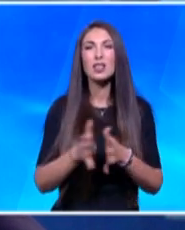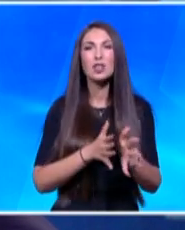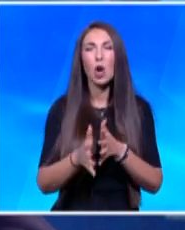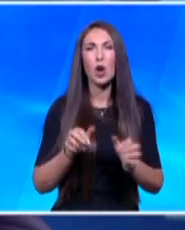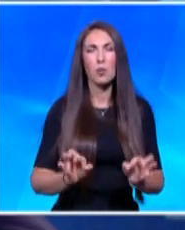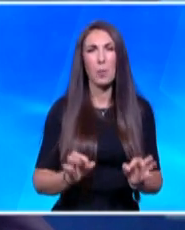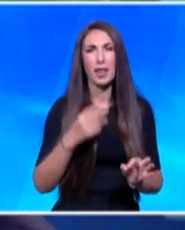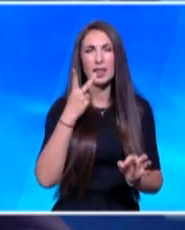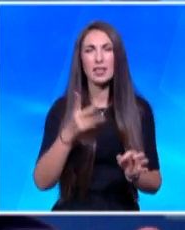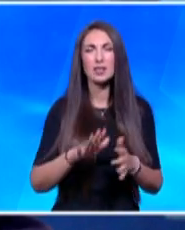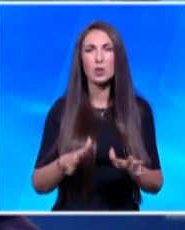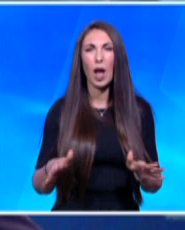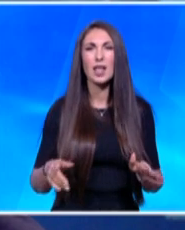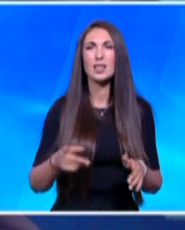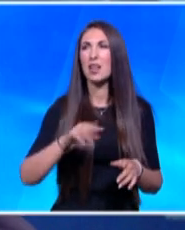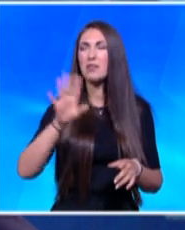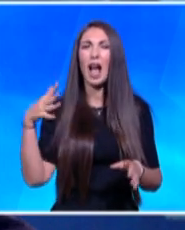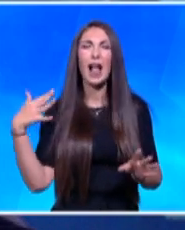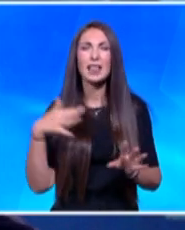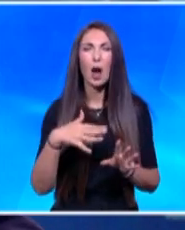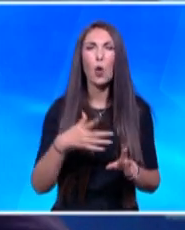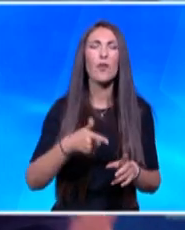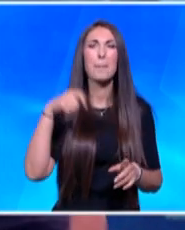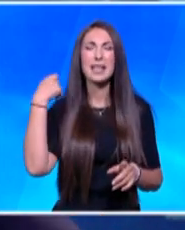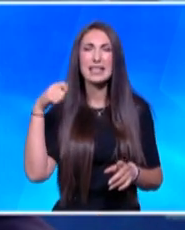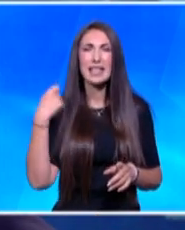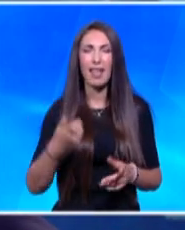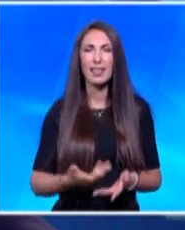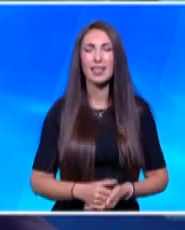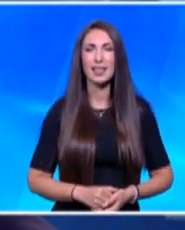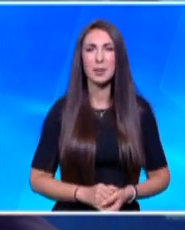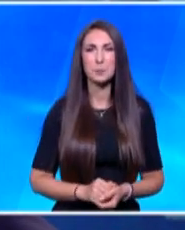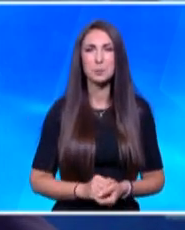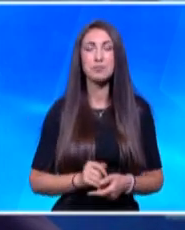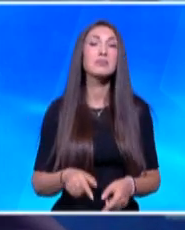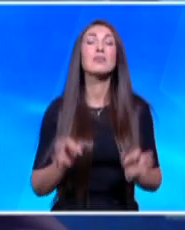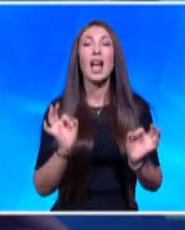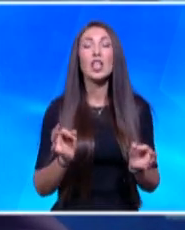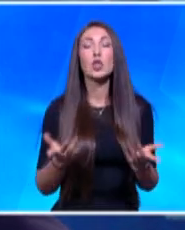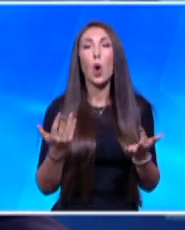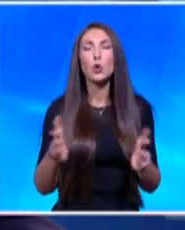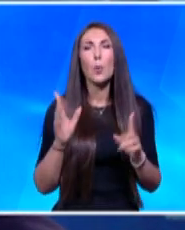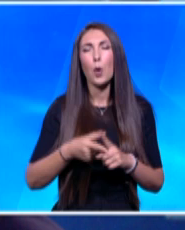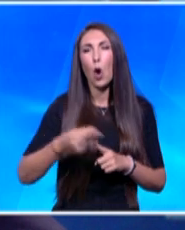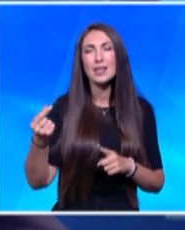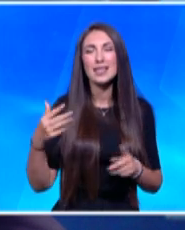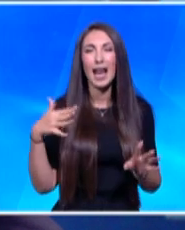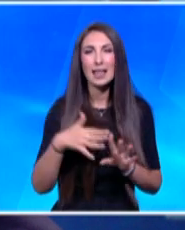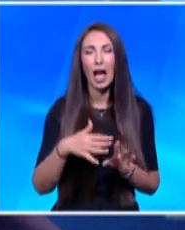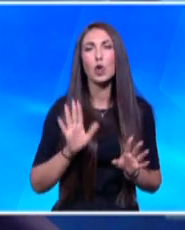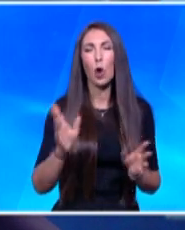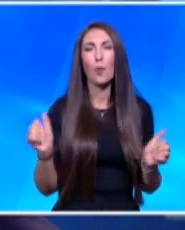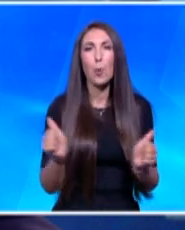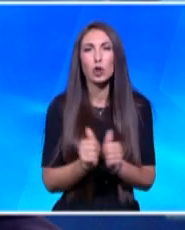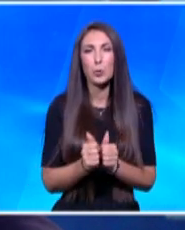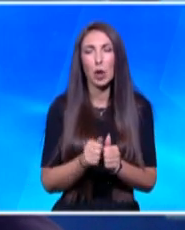момента в състояние на кръгова отбрана. От всякъде са атакувани, включително от президента най-вече. Така че колкото по-остри са атаките срещу тях, толкова по-сплотено